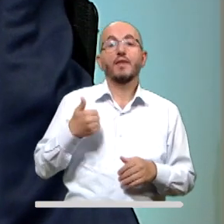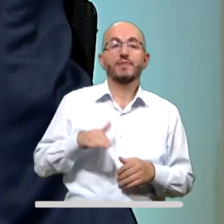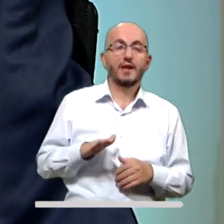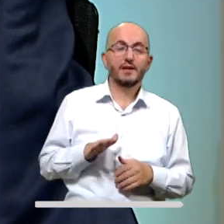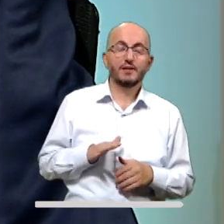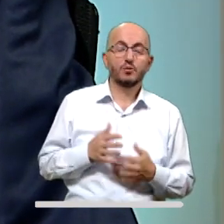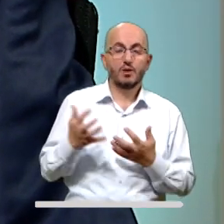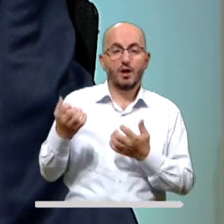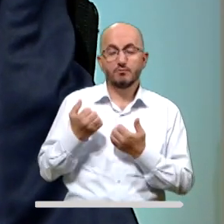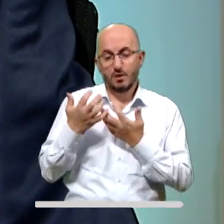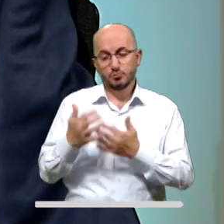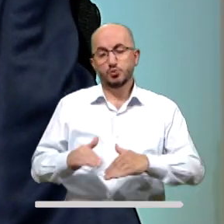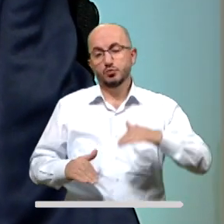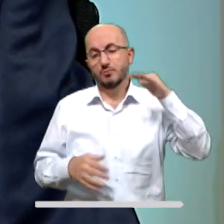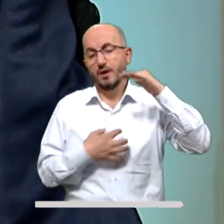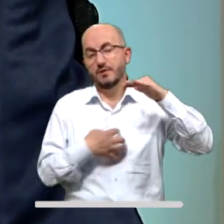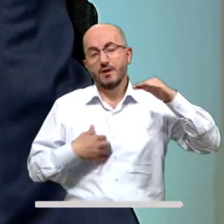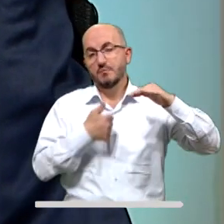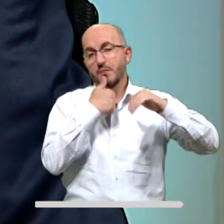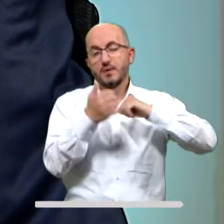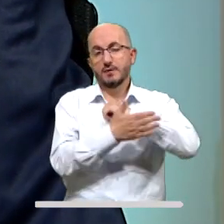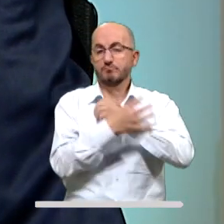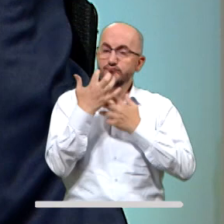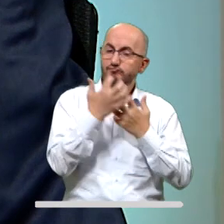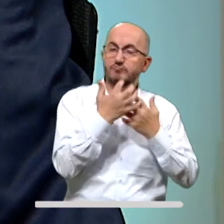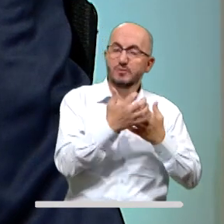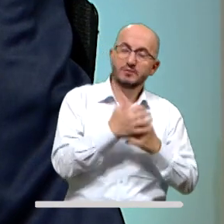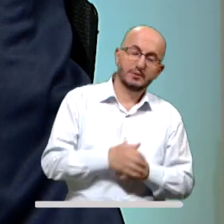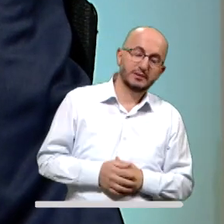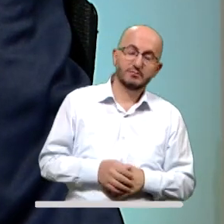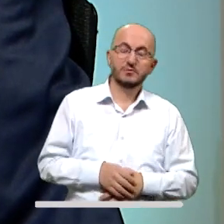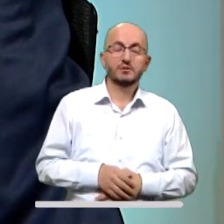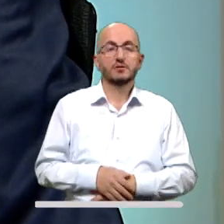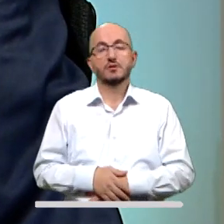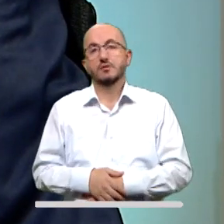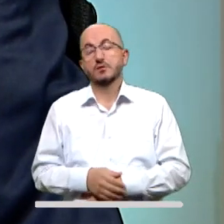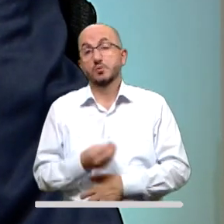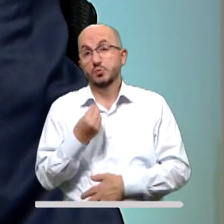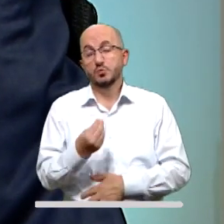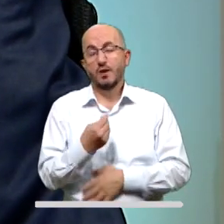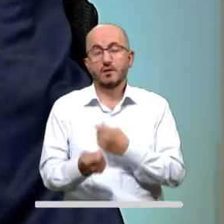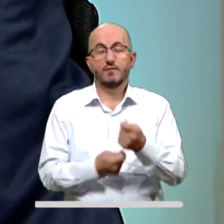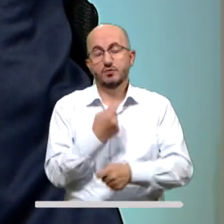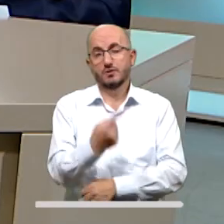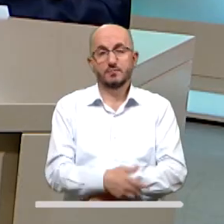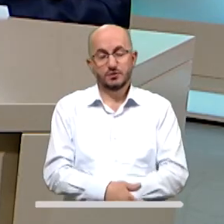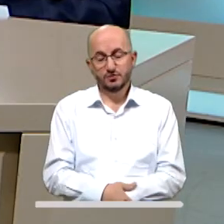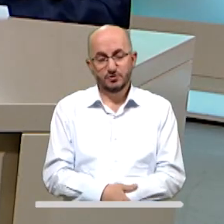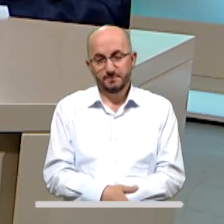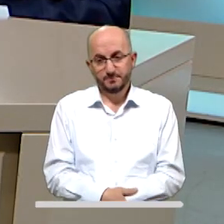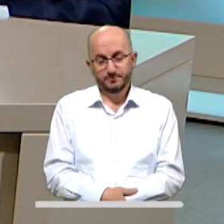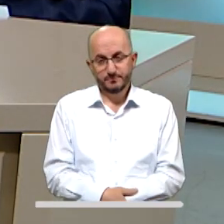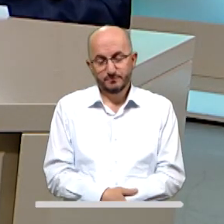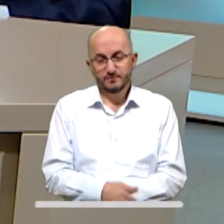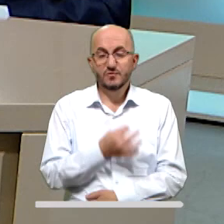almak, büyütmek, onlara annelik, babalık yapmak tavsiye edilen çok hayırlı davranışlardan birisidir. Eyvallah.